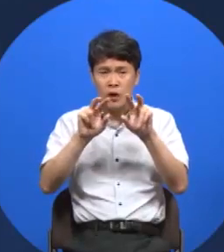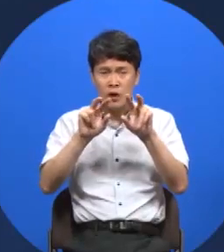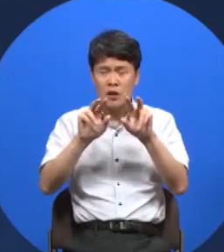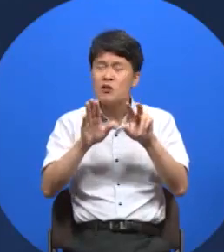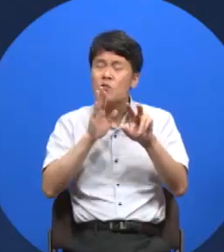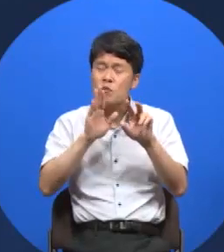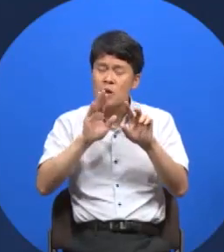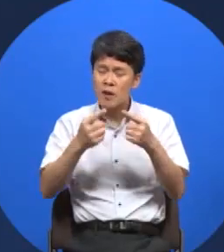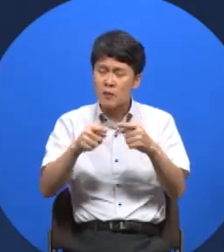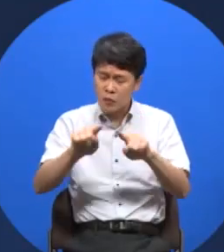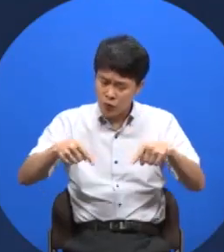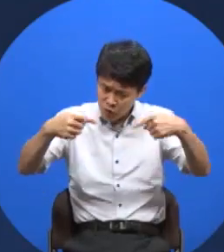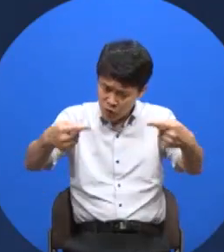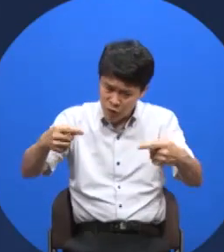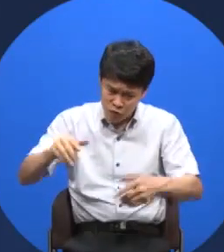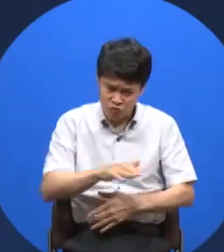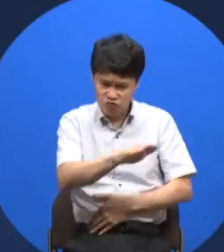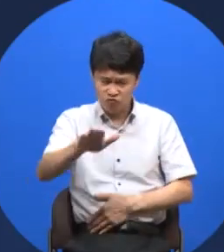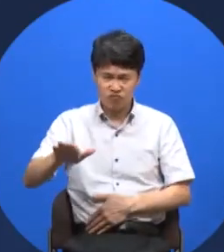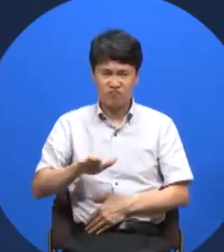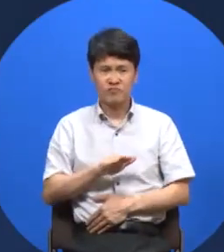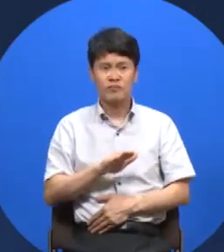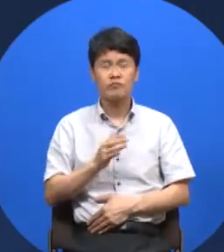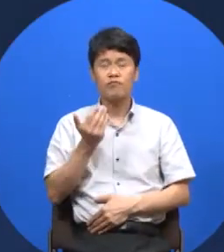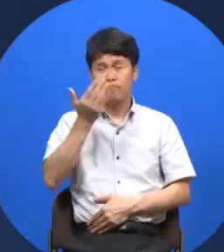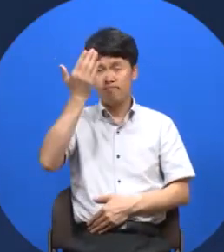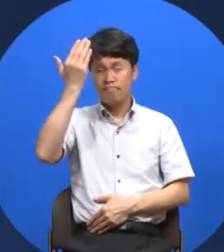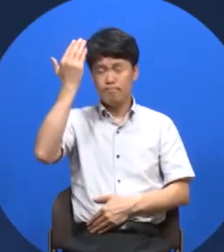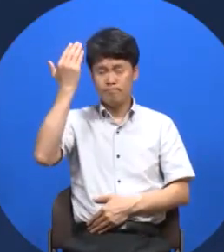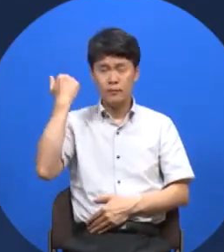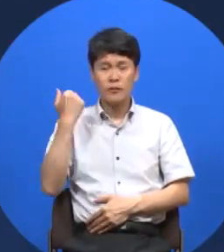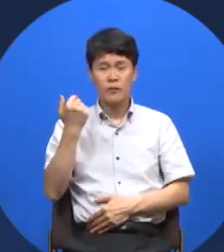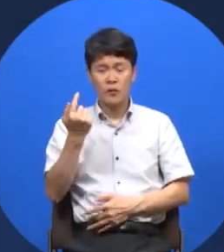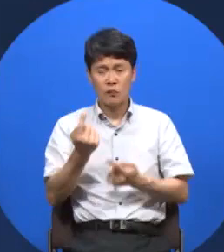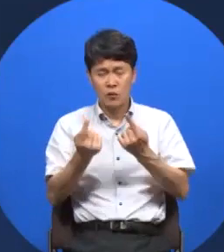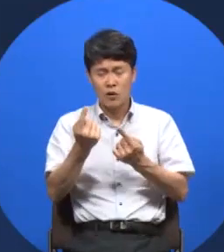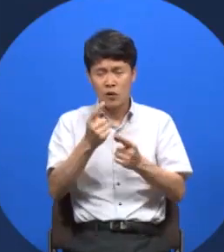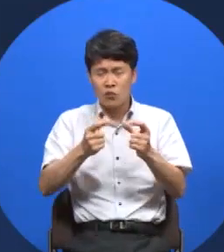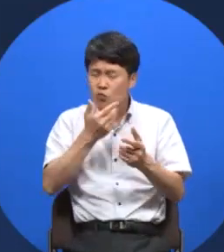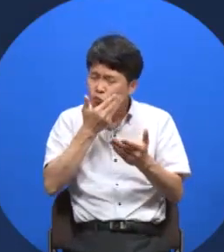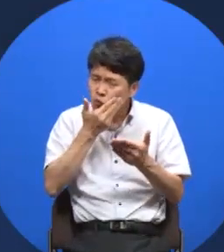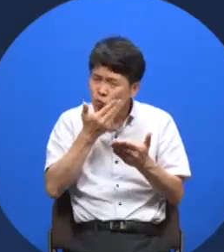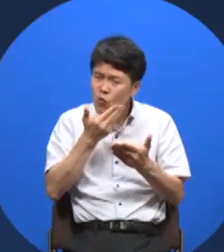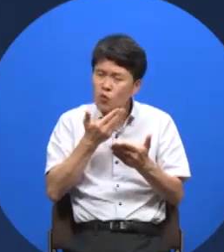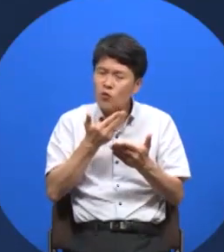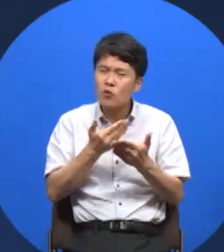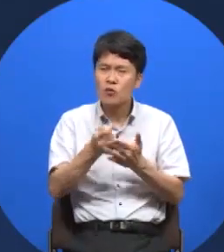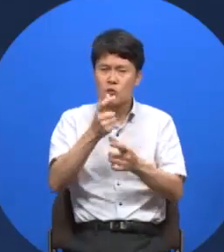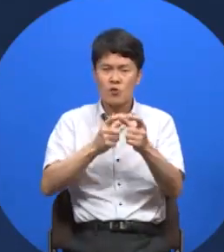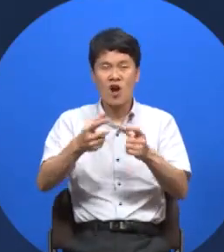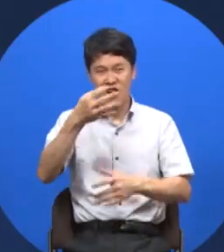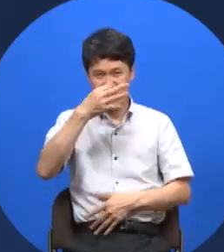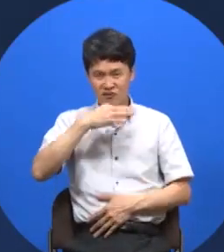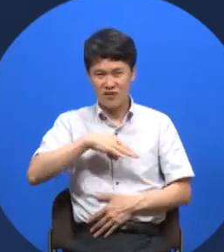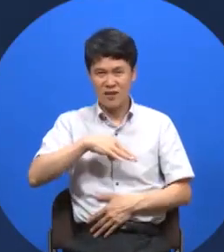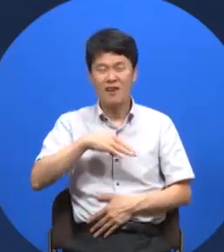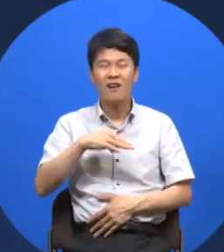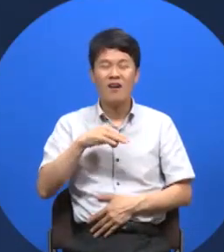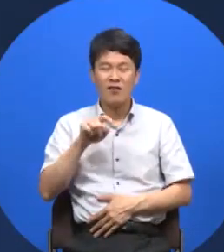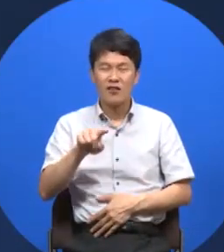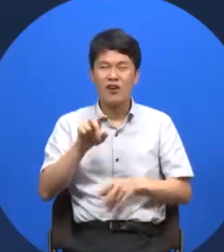동참하면서 우리는 과거 시간보다는 조금 더 소중하고 조금 더 유익한